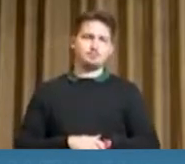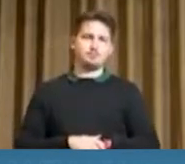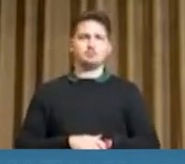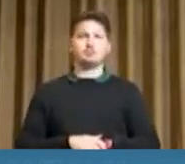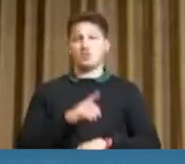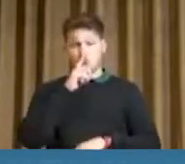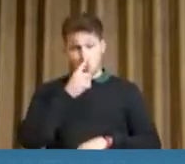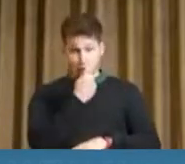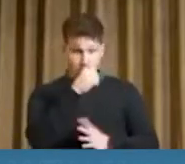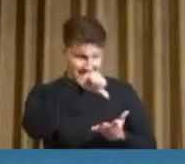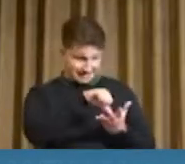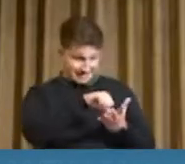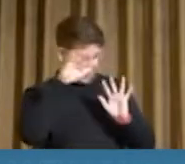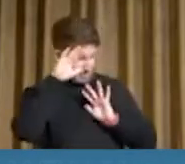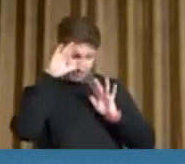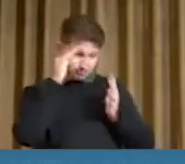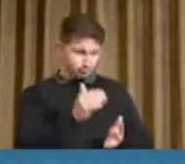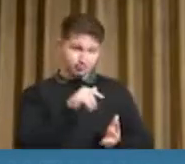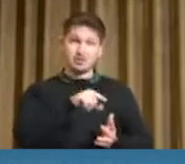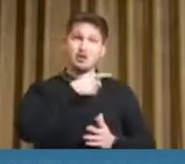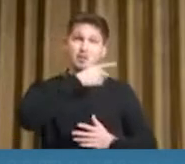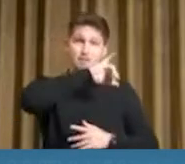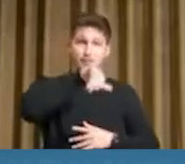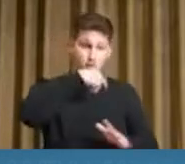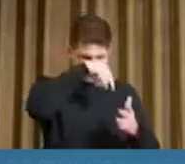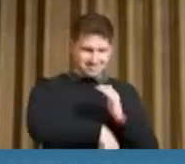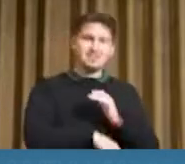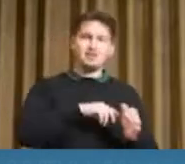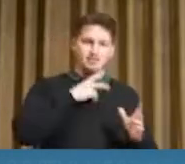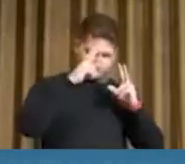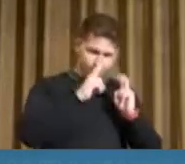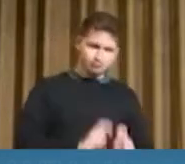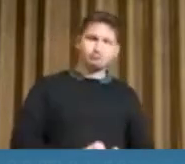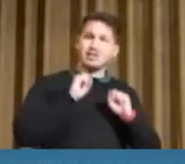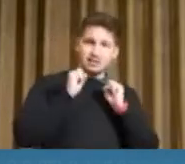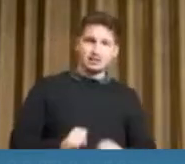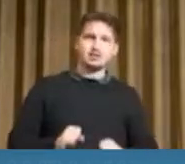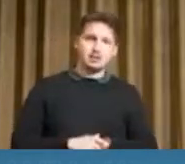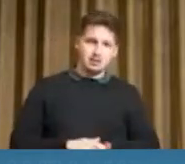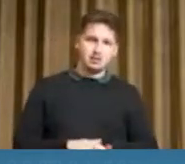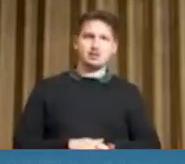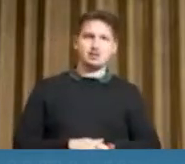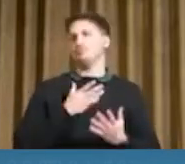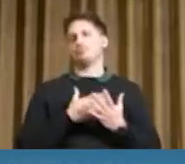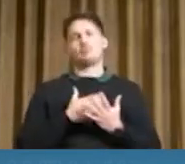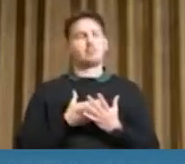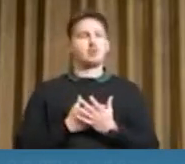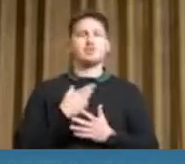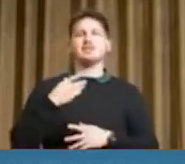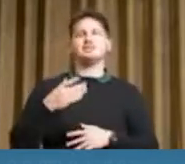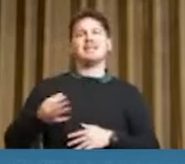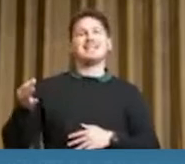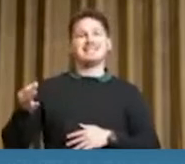einzelnen Zentren eben dann Subprojekte mit einer Tiefendiagnostik durchzuführen. Beispielsweise läuft oder lief in Saarbrücken